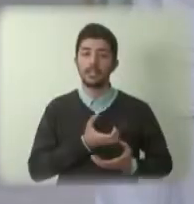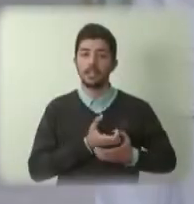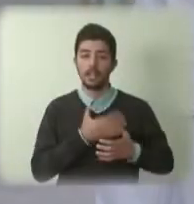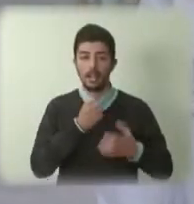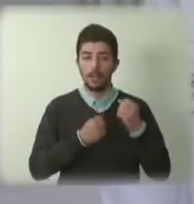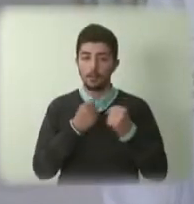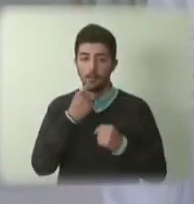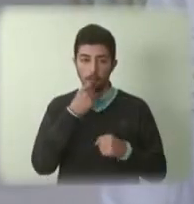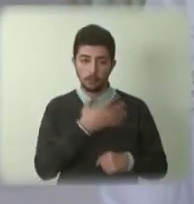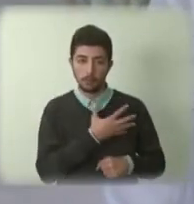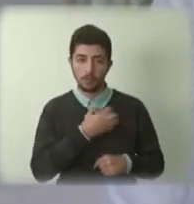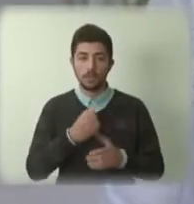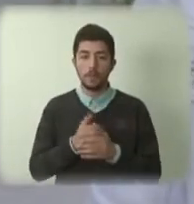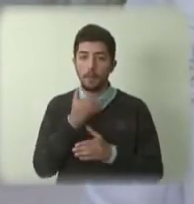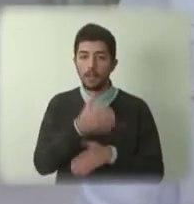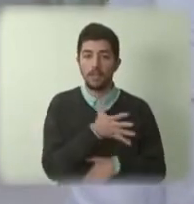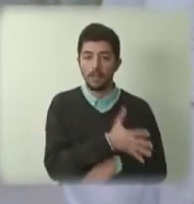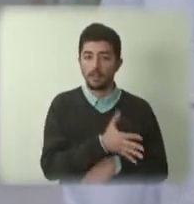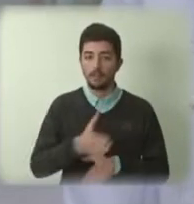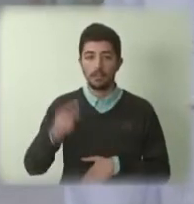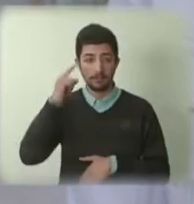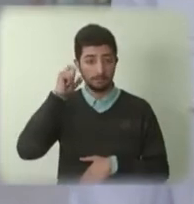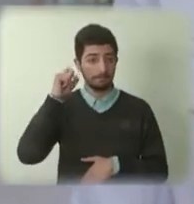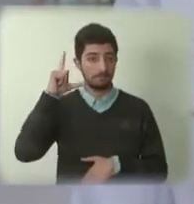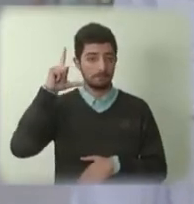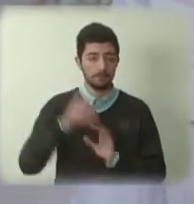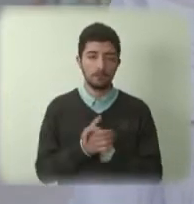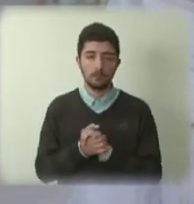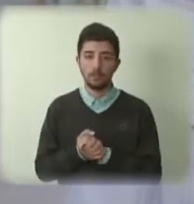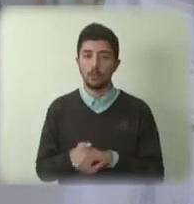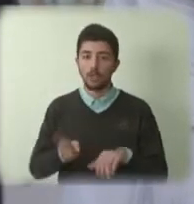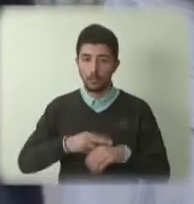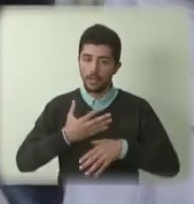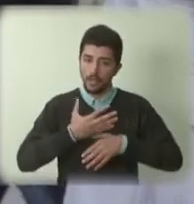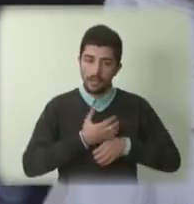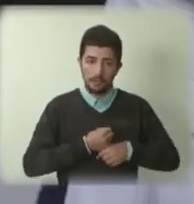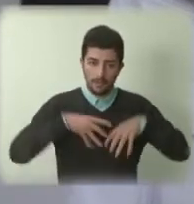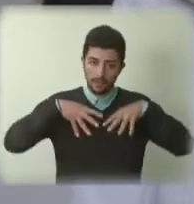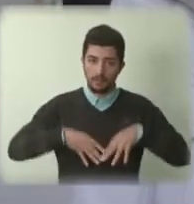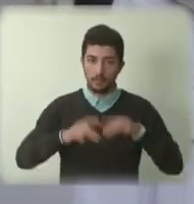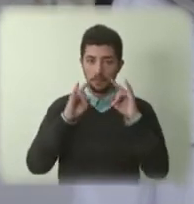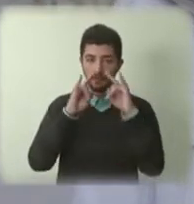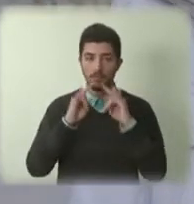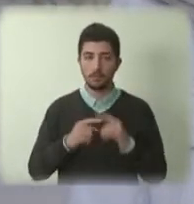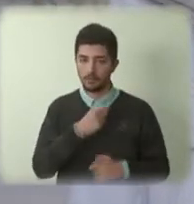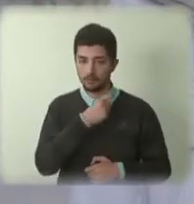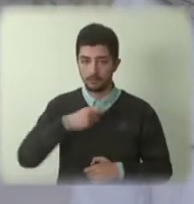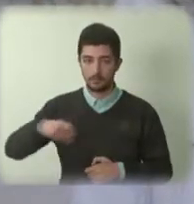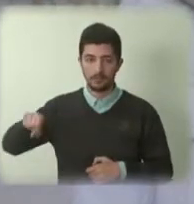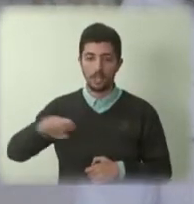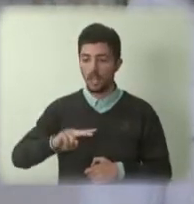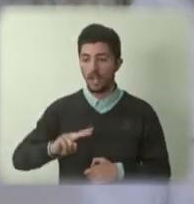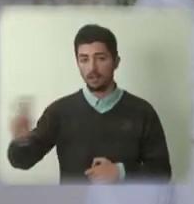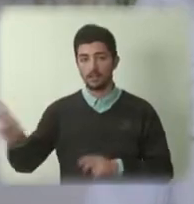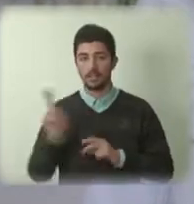بعد الرضاعة انه بتات الاطفال انه بيكونوا اذكياء وبتحميهم من مناعة بتكون عندهم اكبر